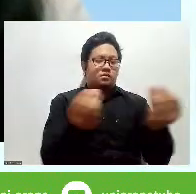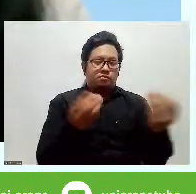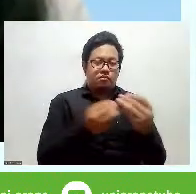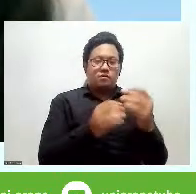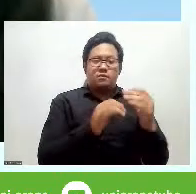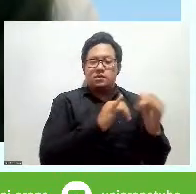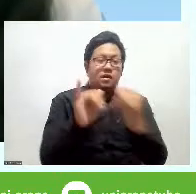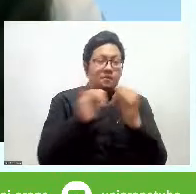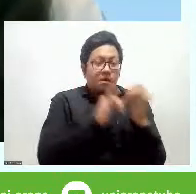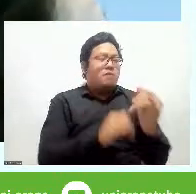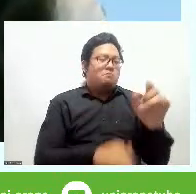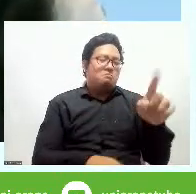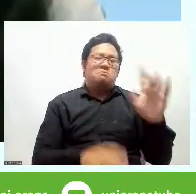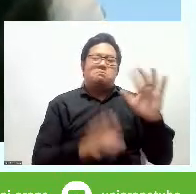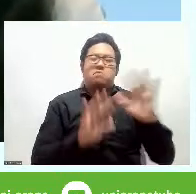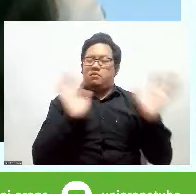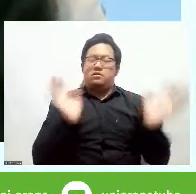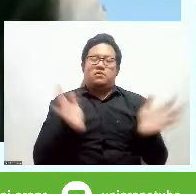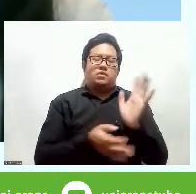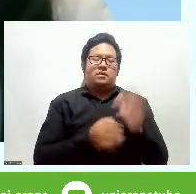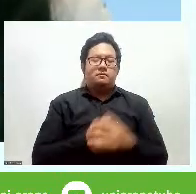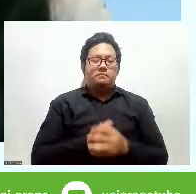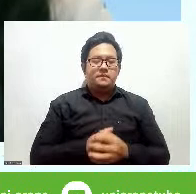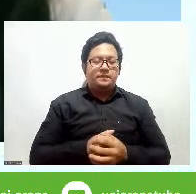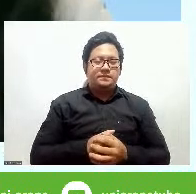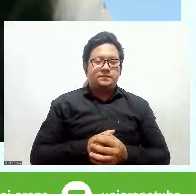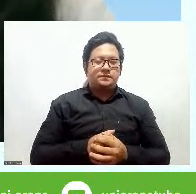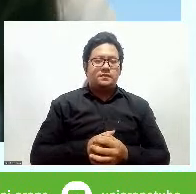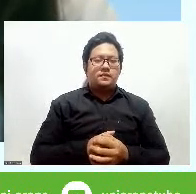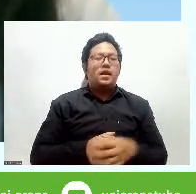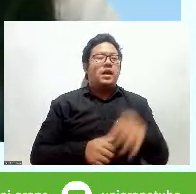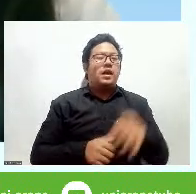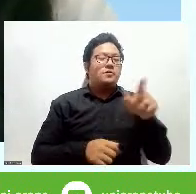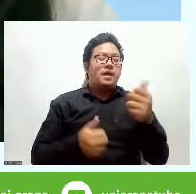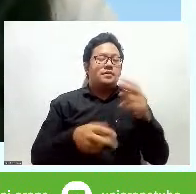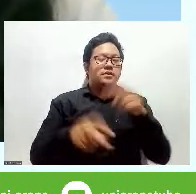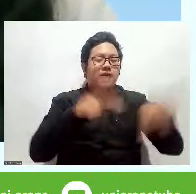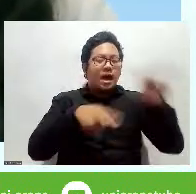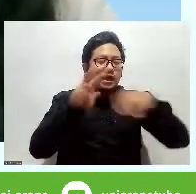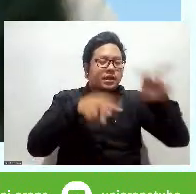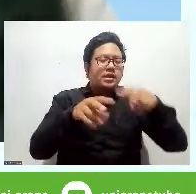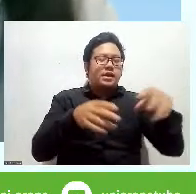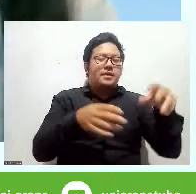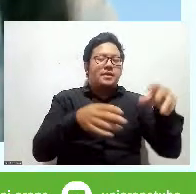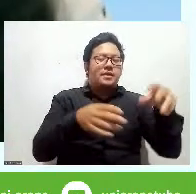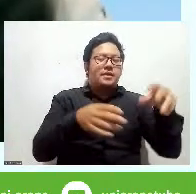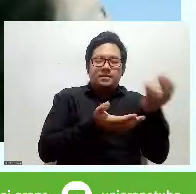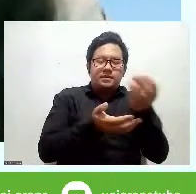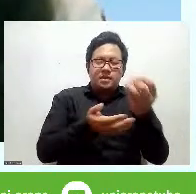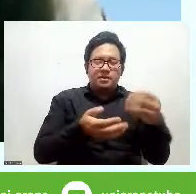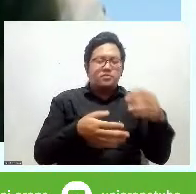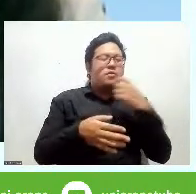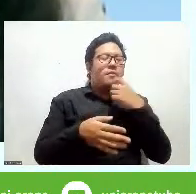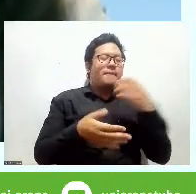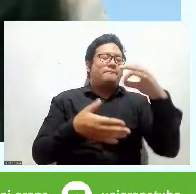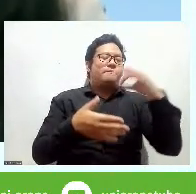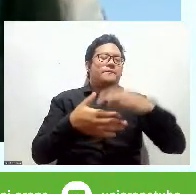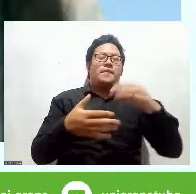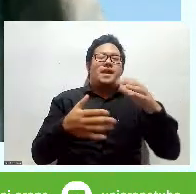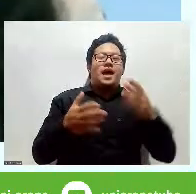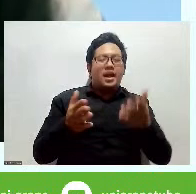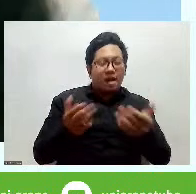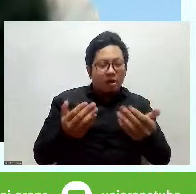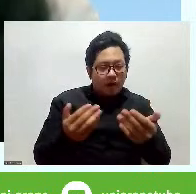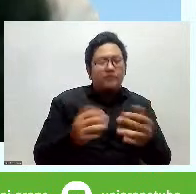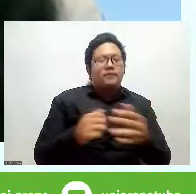Lalu Ya udah cari benih-benih lokal dan coba ditanami itu Coba aja dulu perawat dan kalau misalnya gagal dan